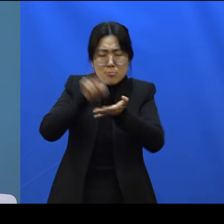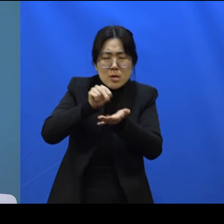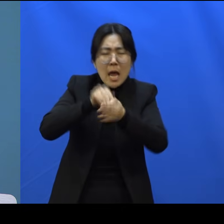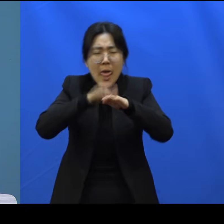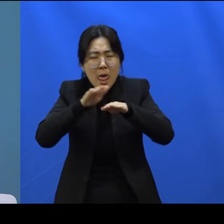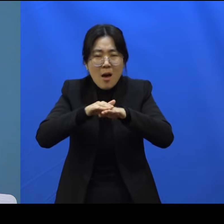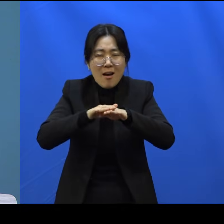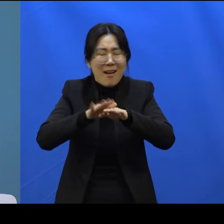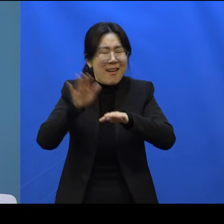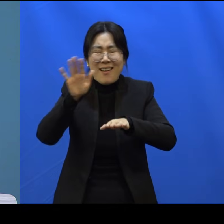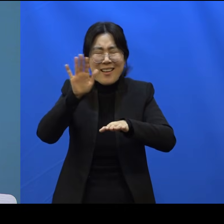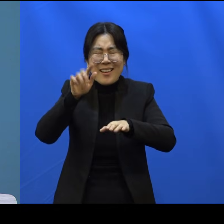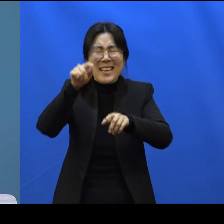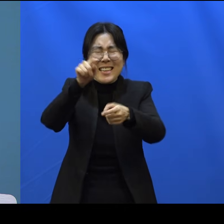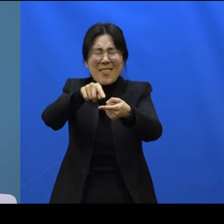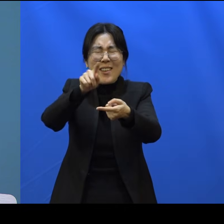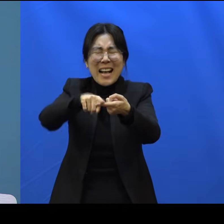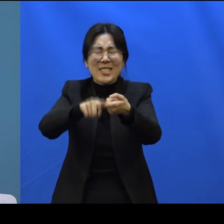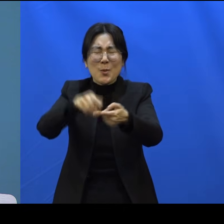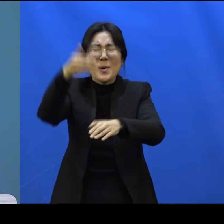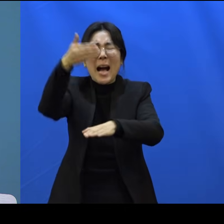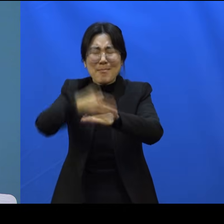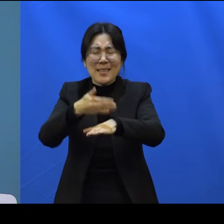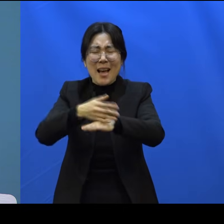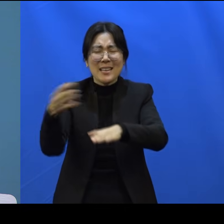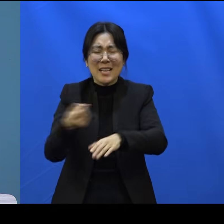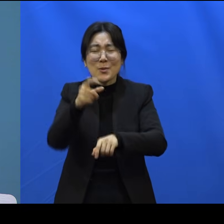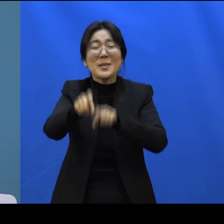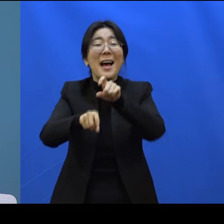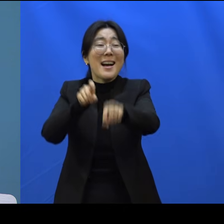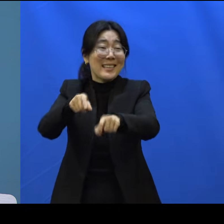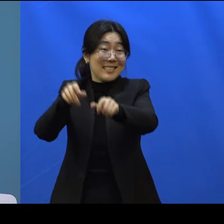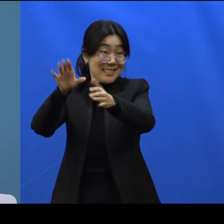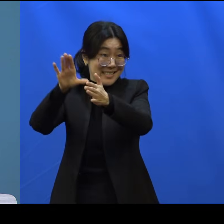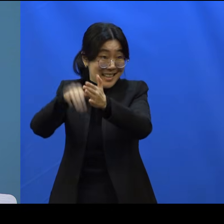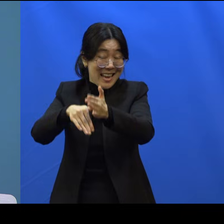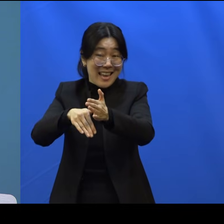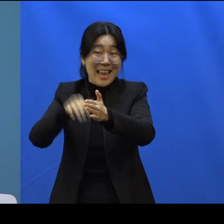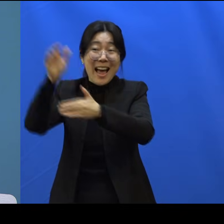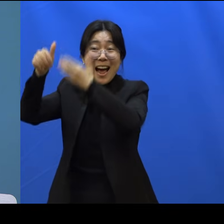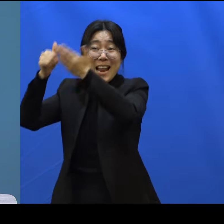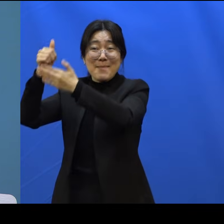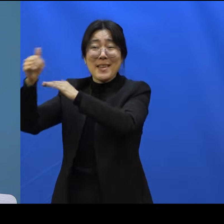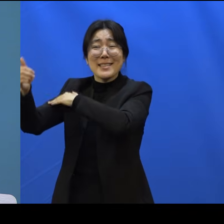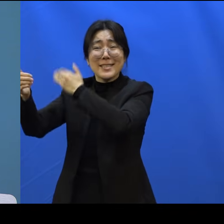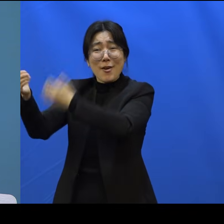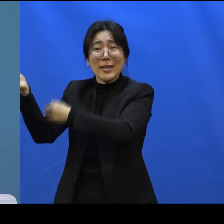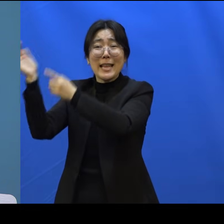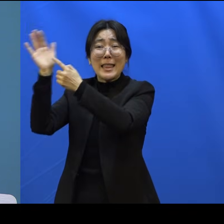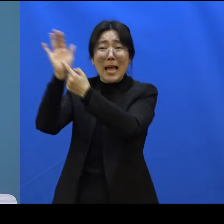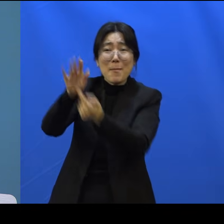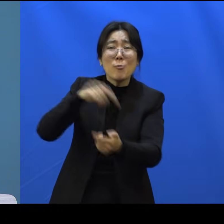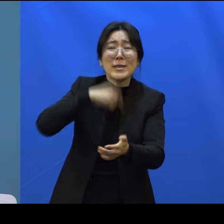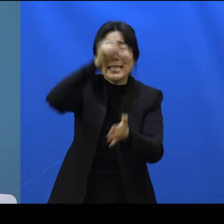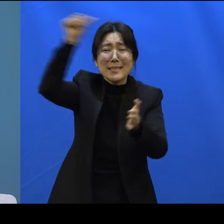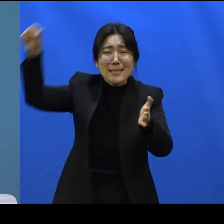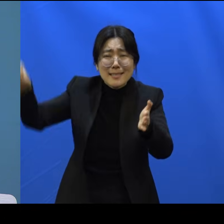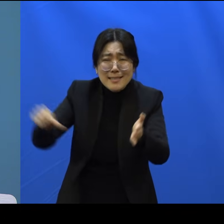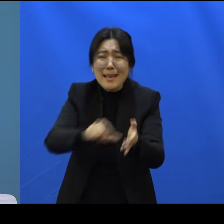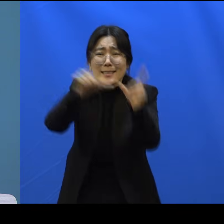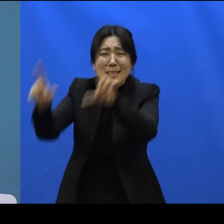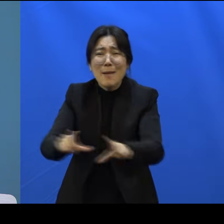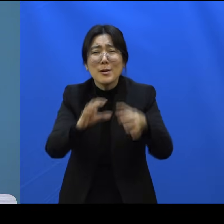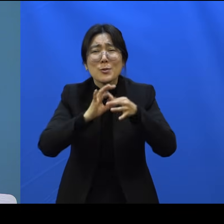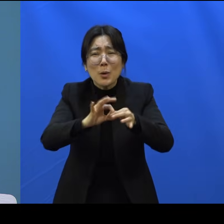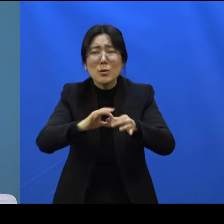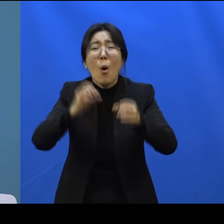연약함을 붙들고 주님 앞에 날마다 나아가실 때 하나님의 능력이 우리의 삶 속에 나타남으로 우리의 삶을 통하여 놀랍고